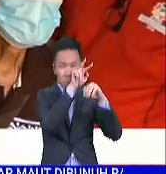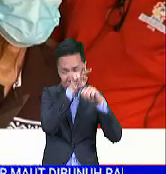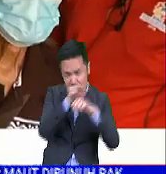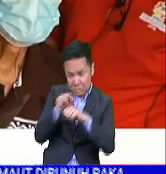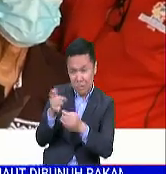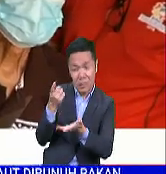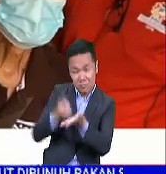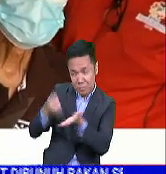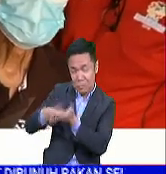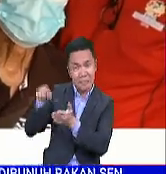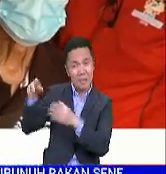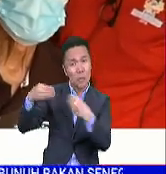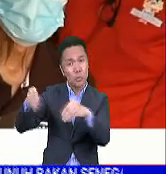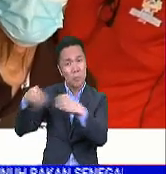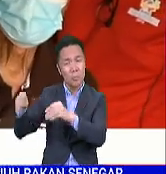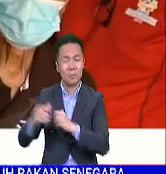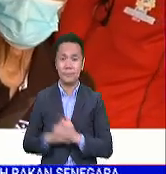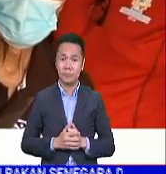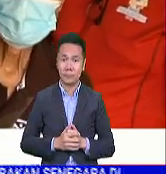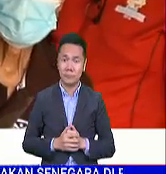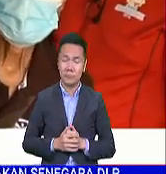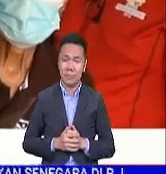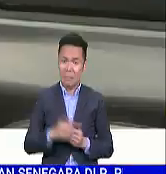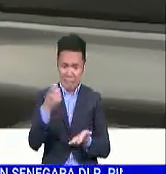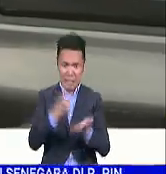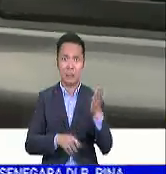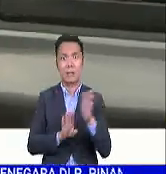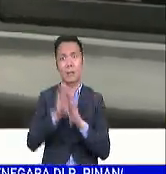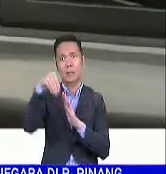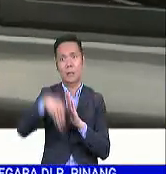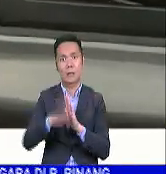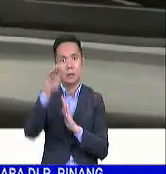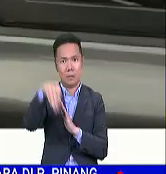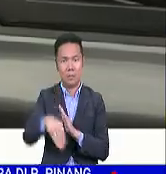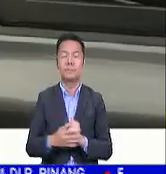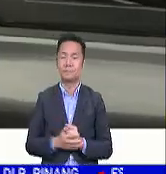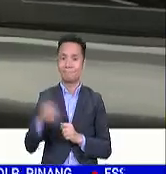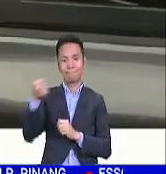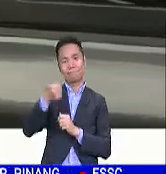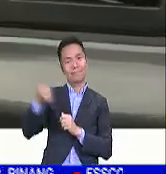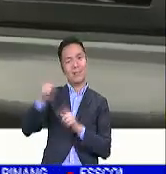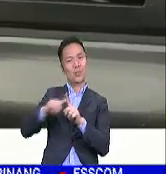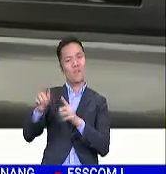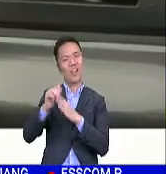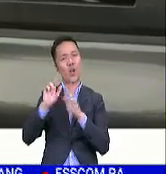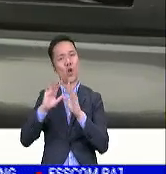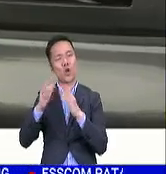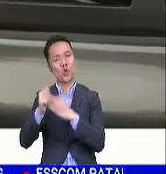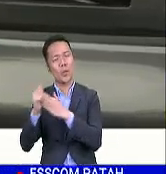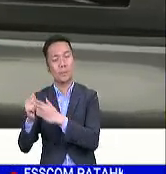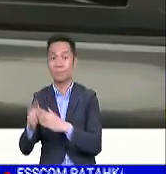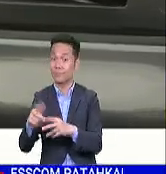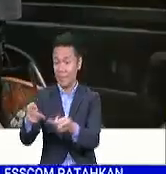harga-harga jualan di pasar. Sebab harga tidak menentu di situ. Manakala bagi Ketua Masyarakat Belaga Pemanca Unak